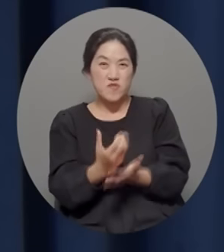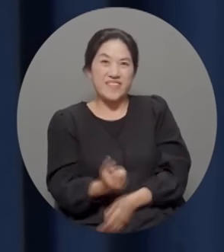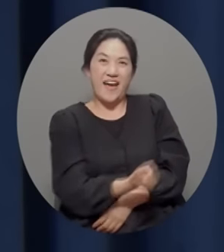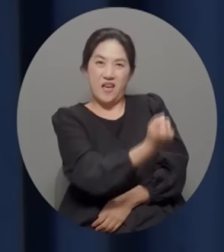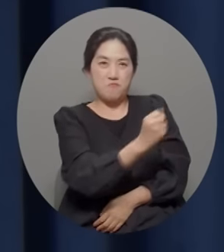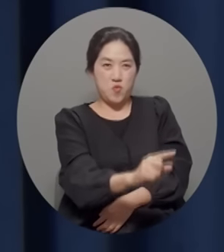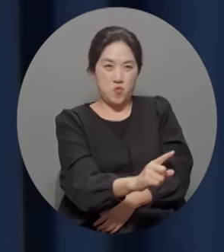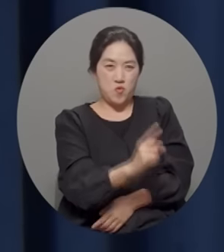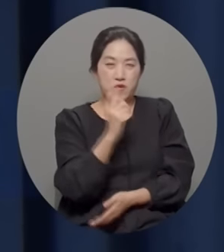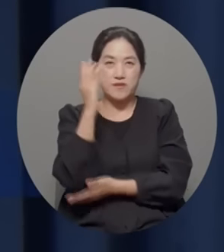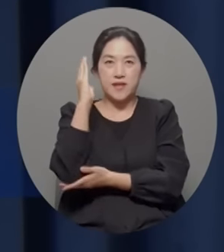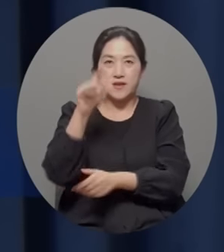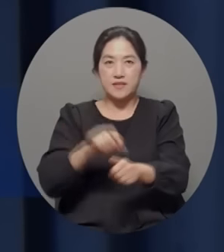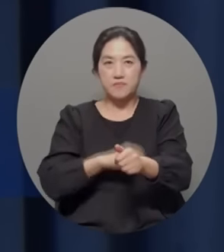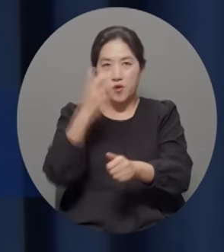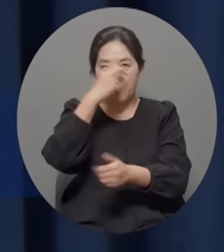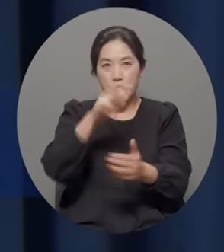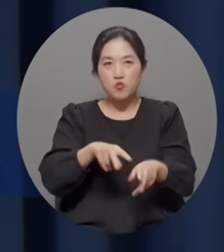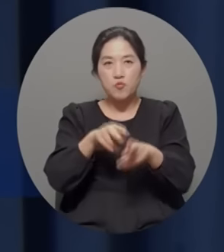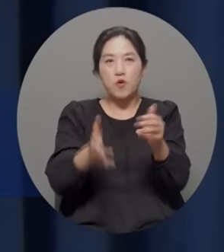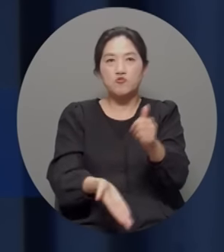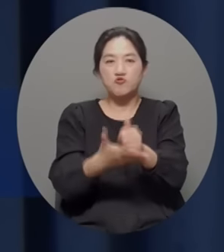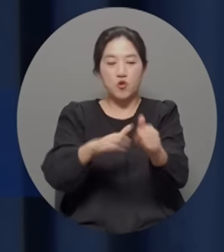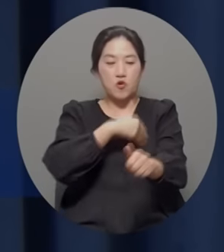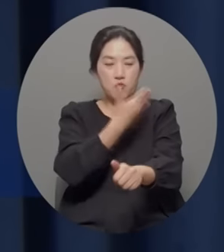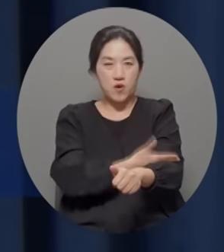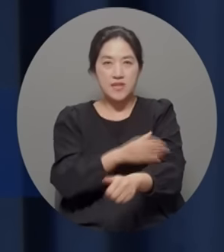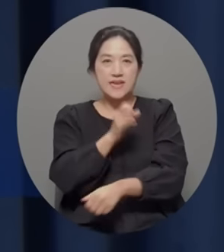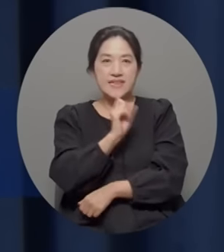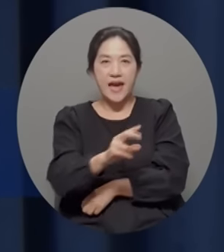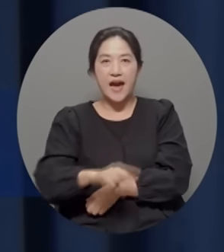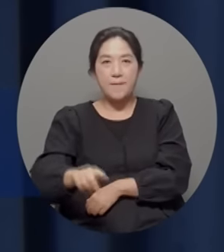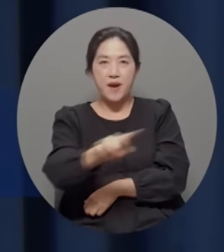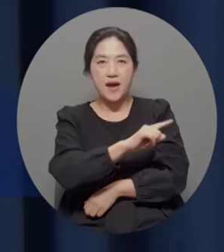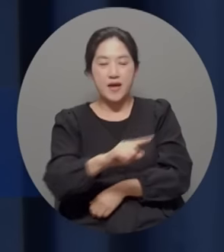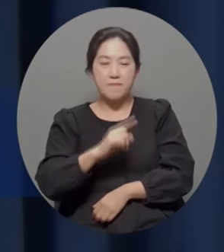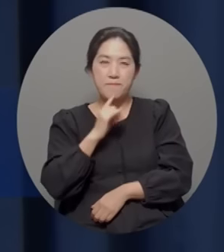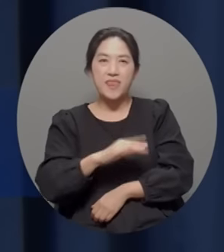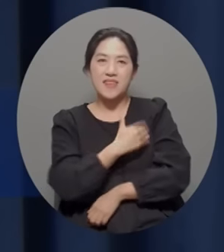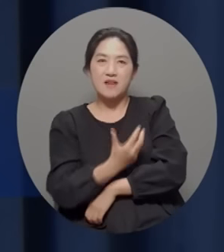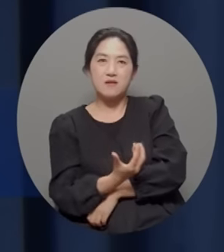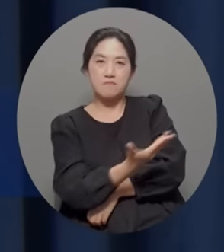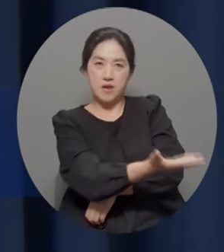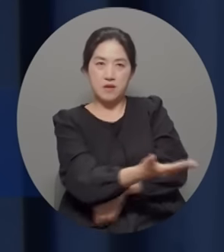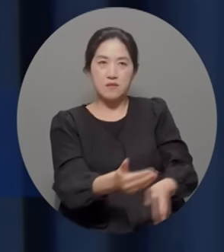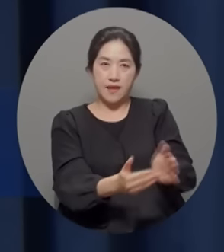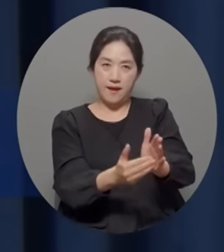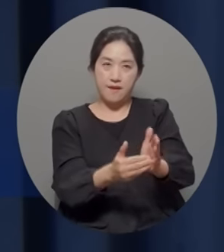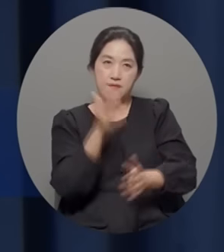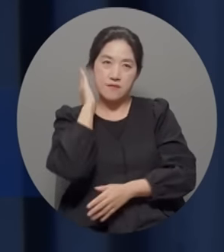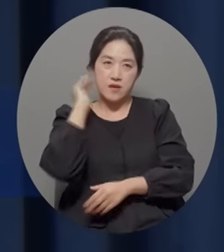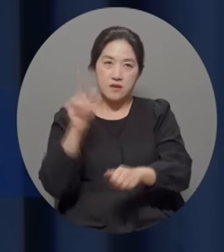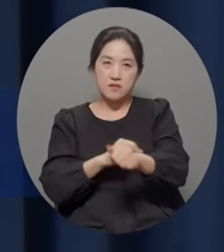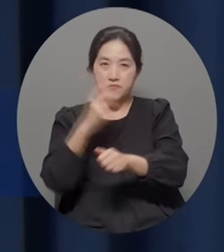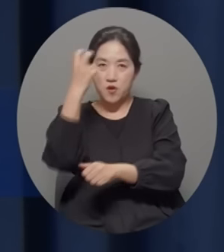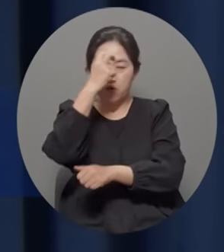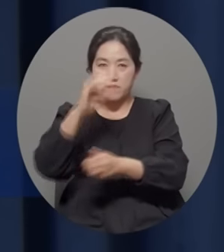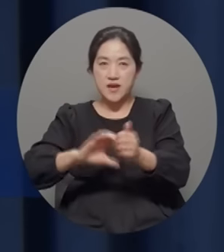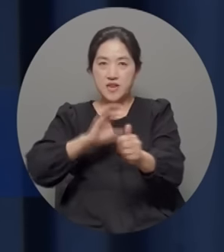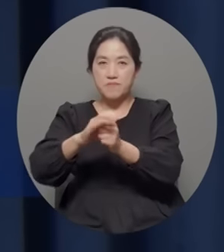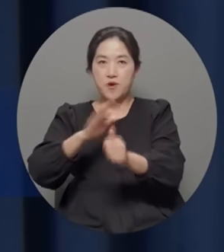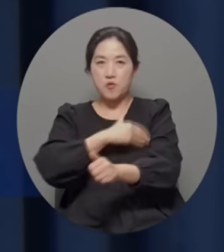겁니다. 특별검사 후보자 추천권을 야당에게만 독점적으로 부여하여 대통령의